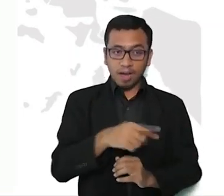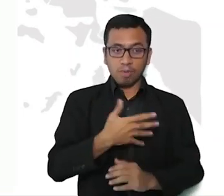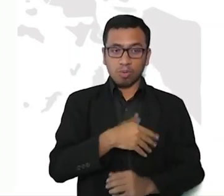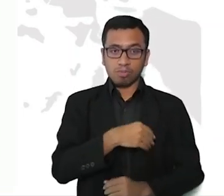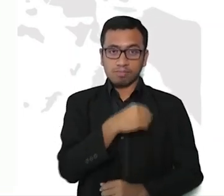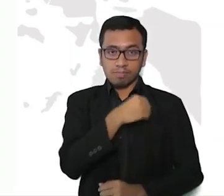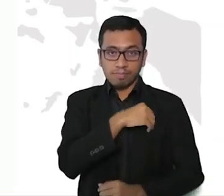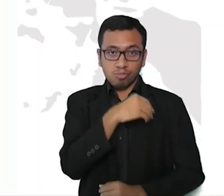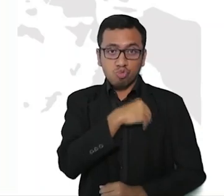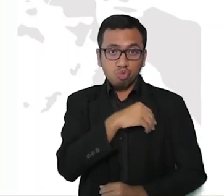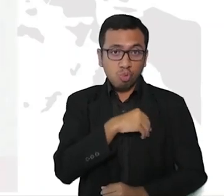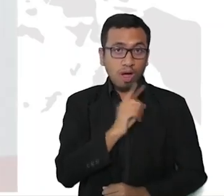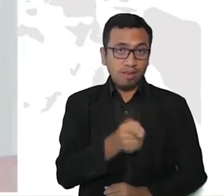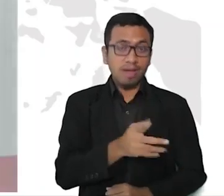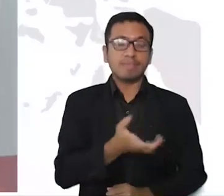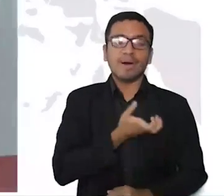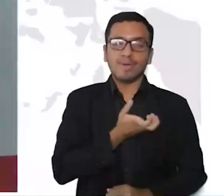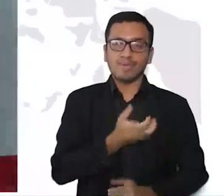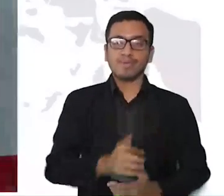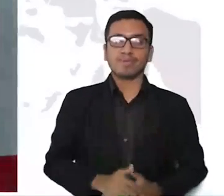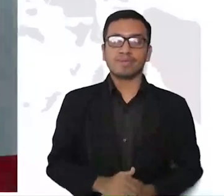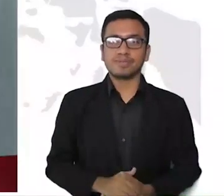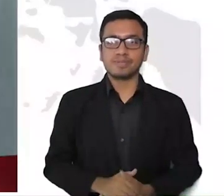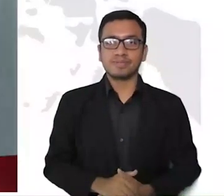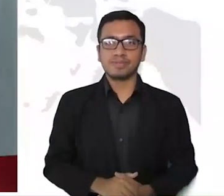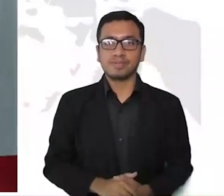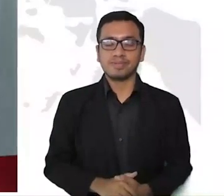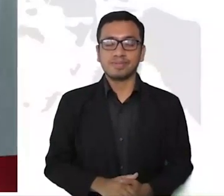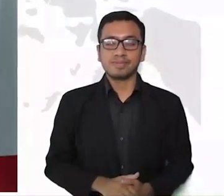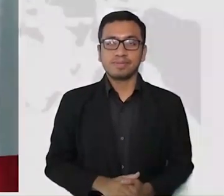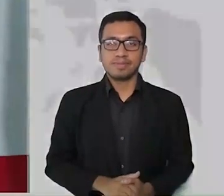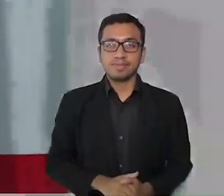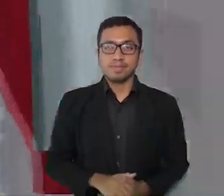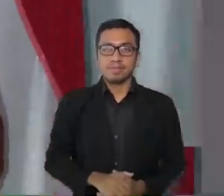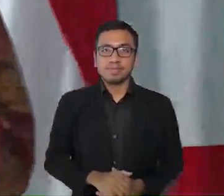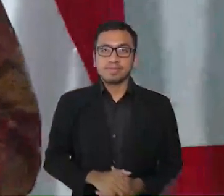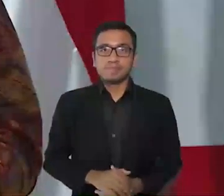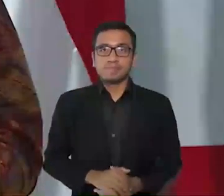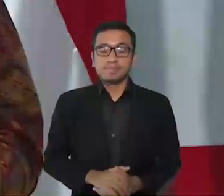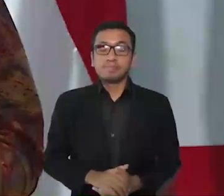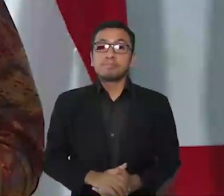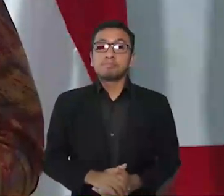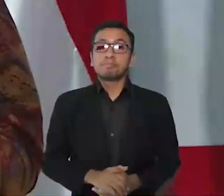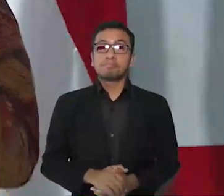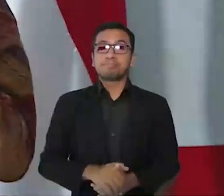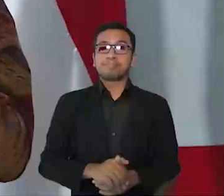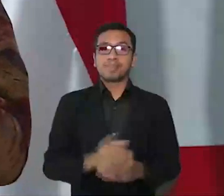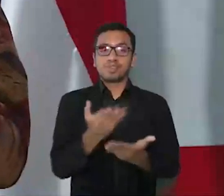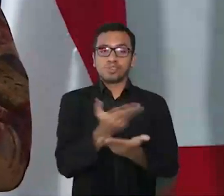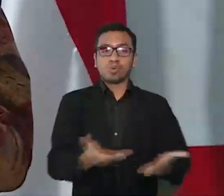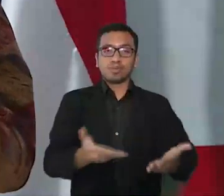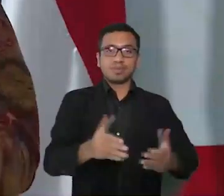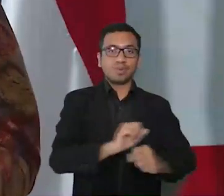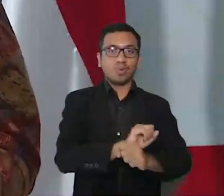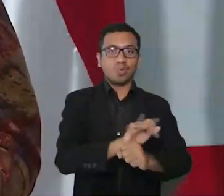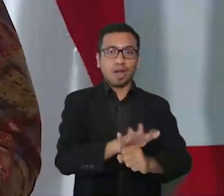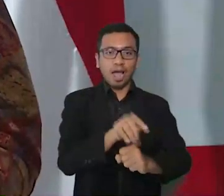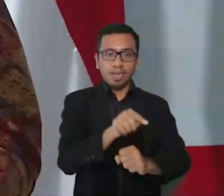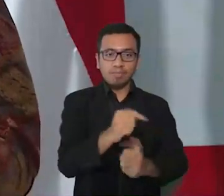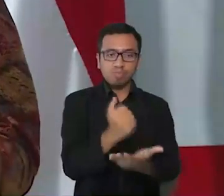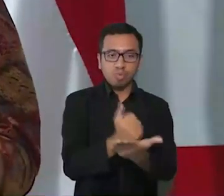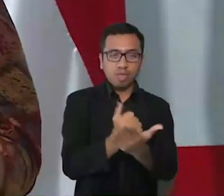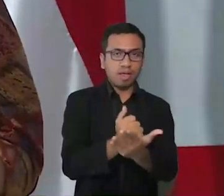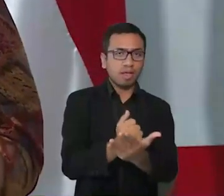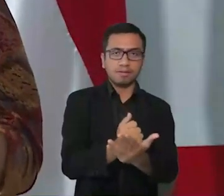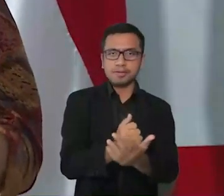pada bencana-bencana yang lalu. Karena situasi hari ini kita tidak pernah tahu musuhnya bentuknya seperti apa, kemudian